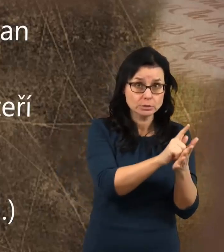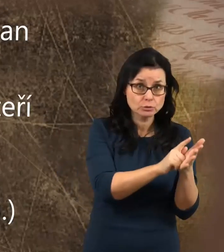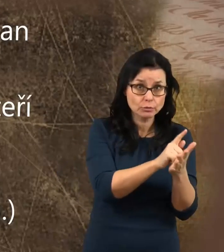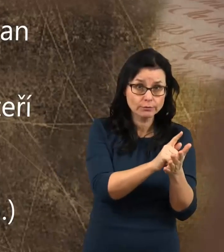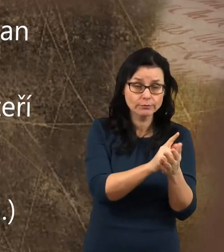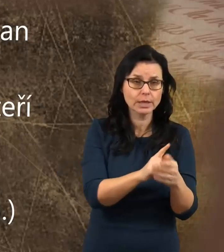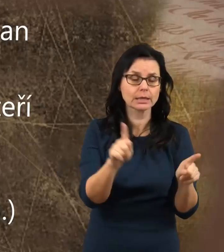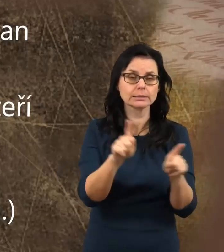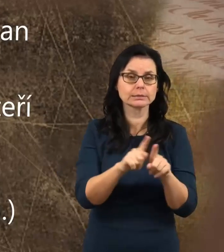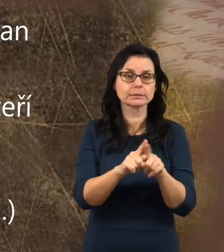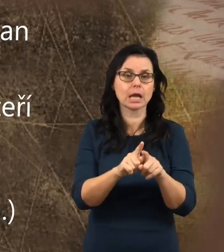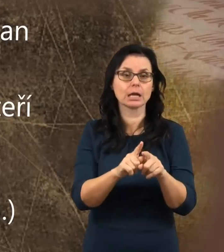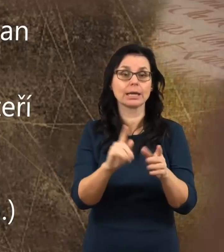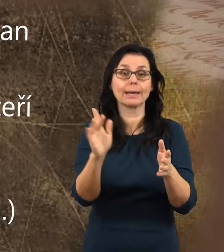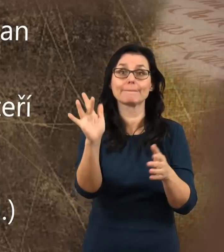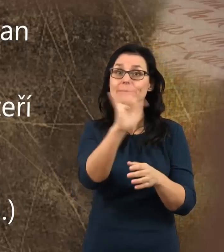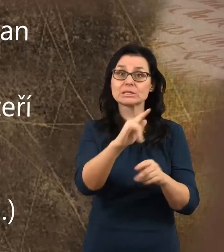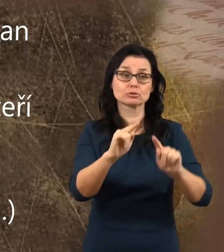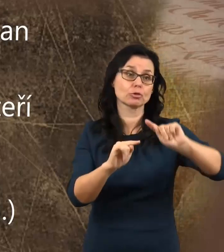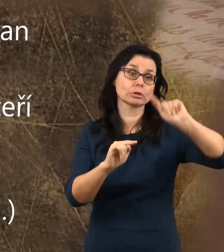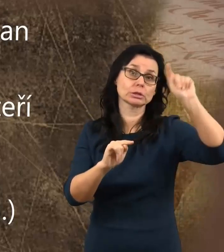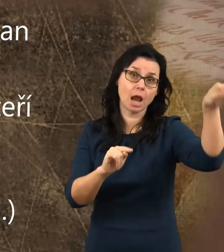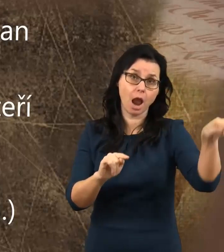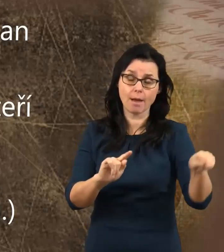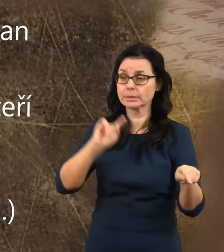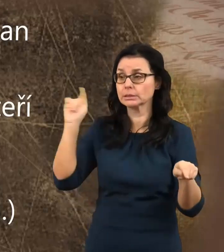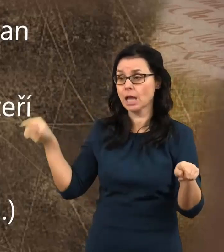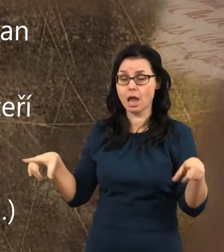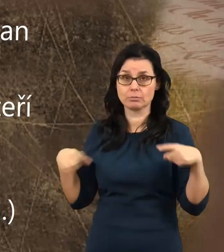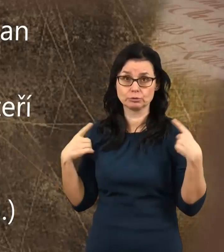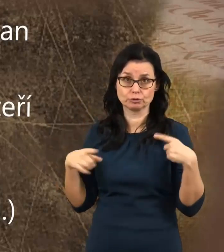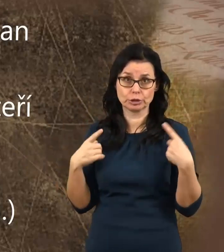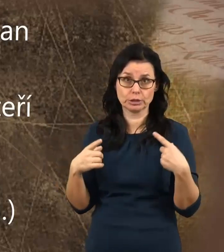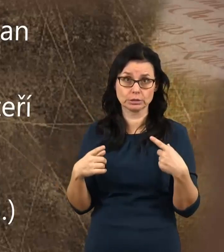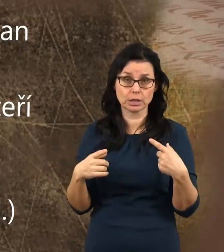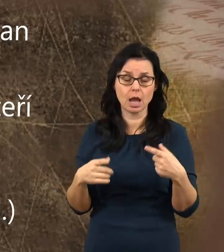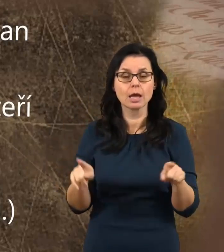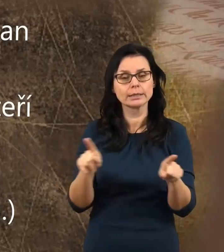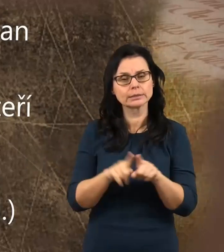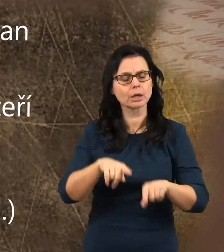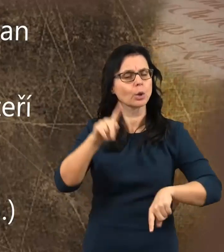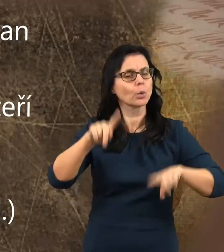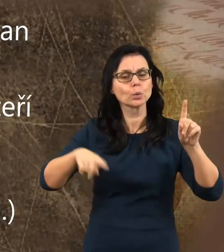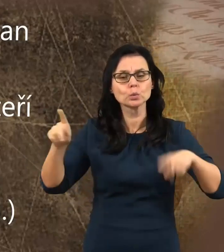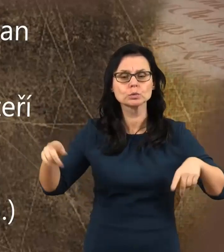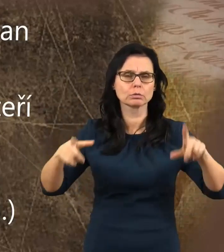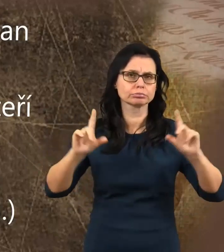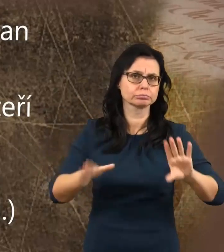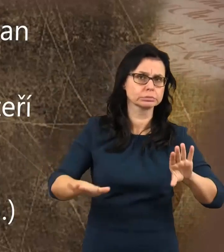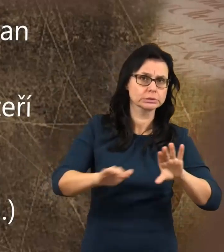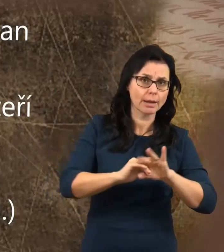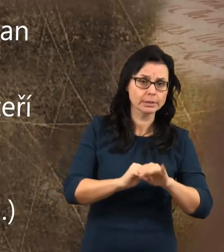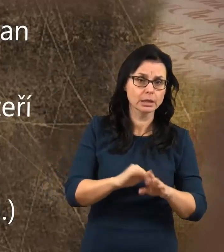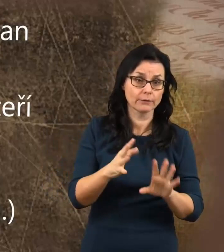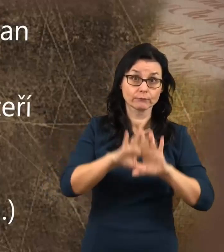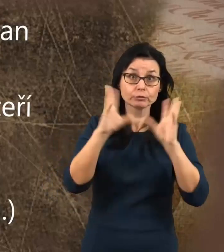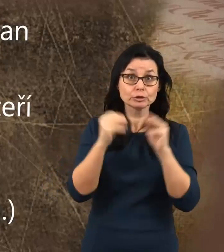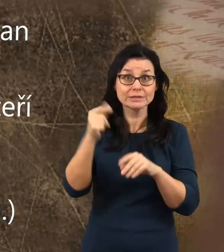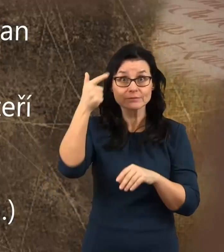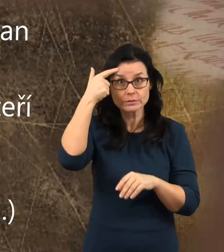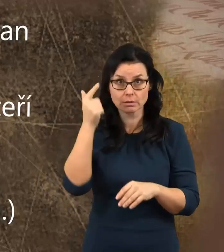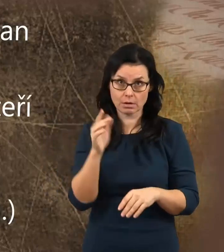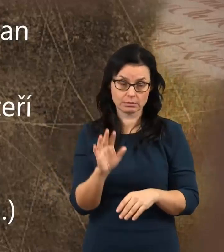třeba země písně, ale měli také rozdílné postavení. Ne všichni byli vzdělaní,